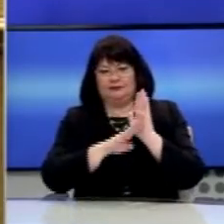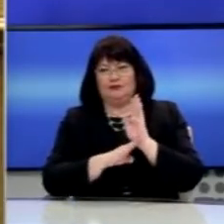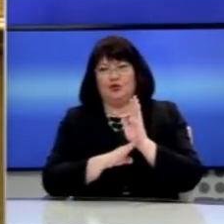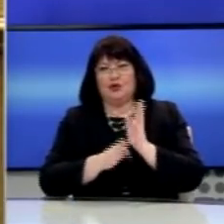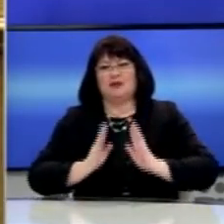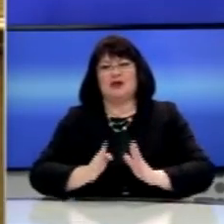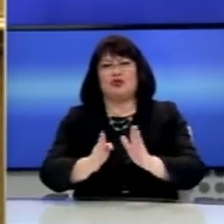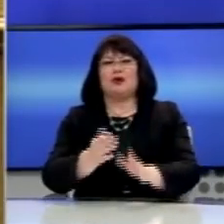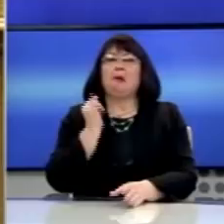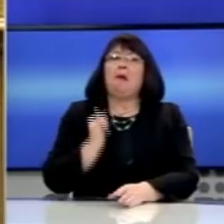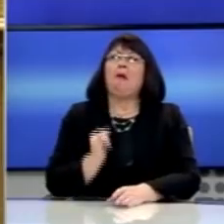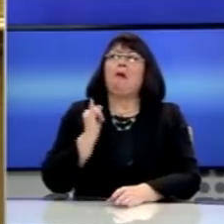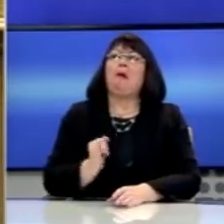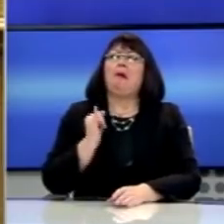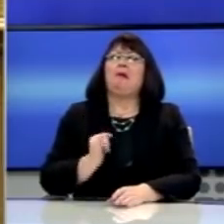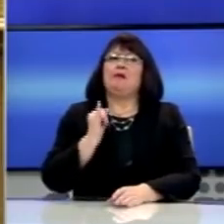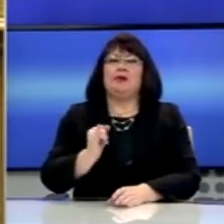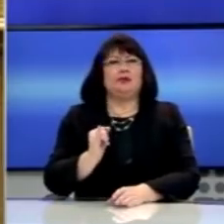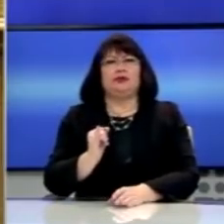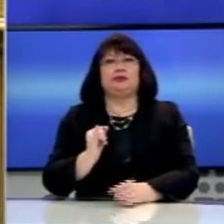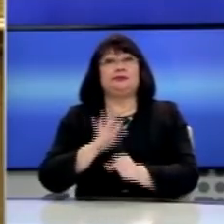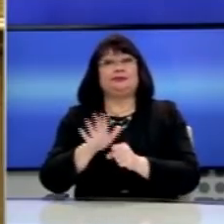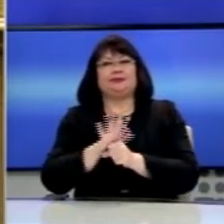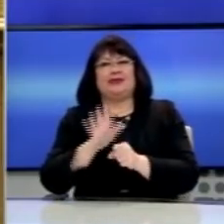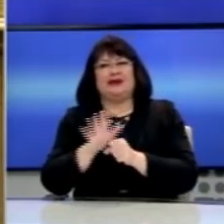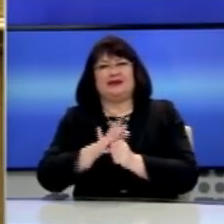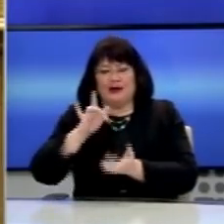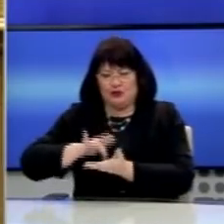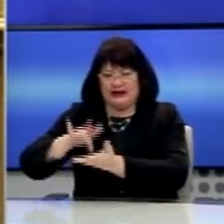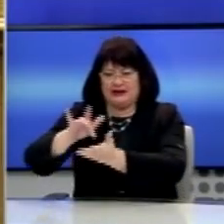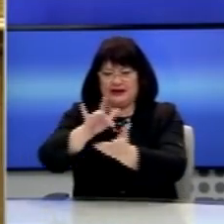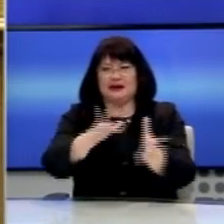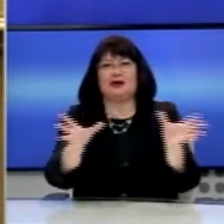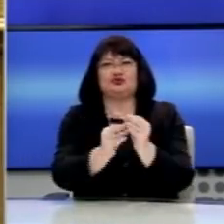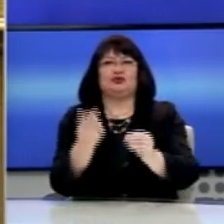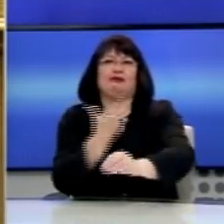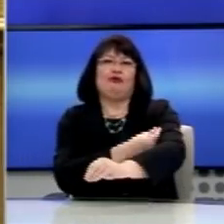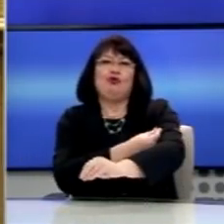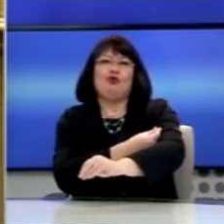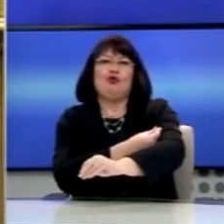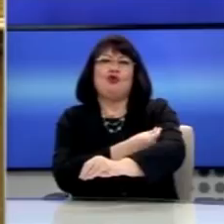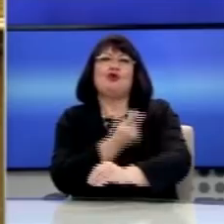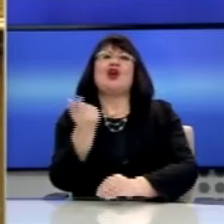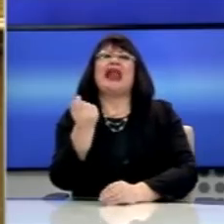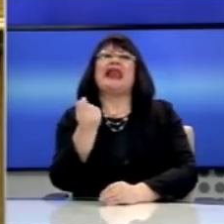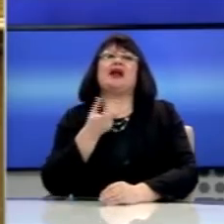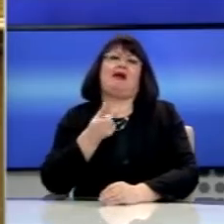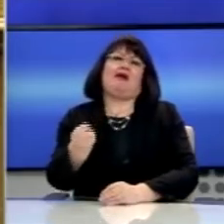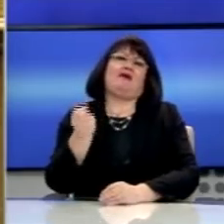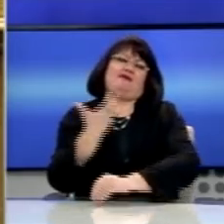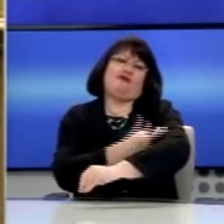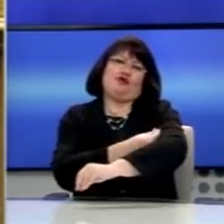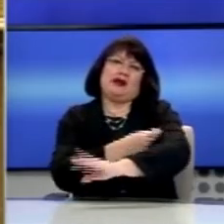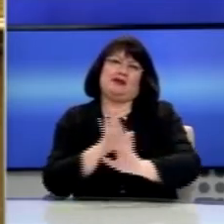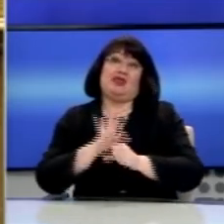προχωρά με πολύ αργούς ρυθμούς, με ανεπαρκή εμβολιαστικά κέντρα και περιορισμένο αριθμό εμβολίων.